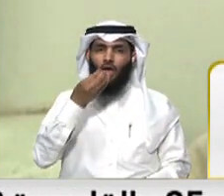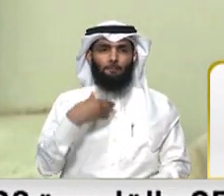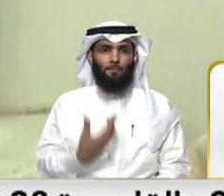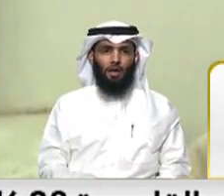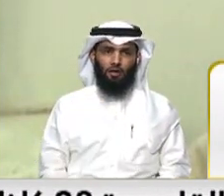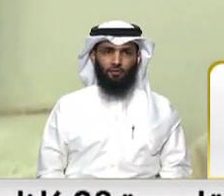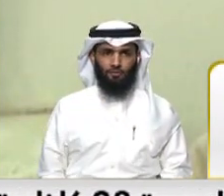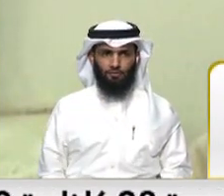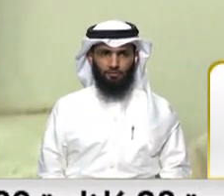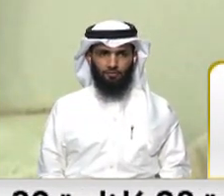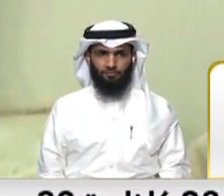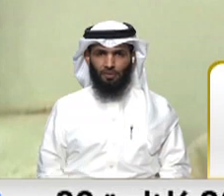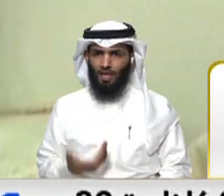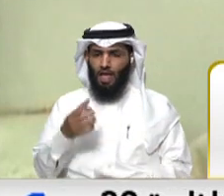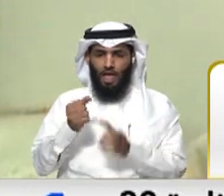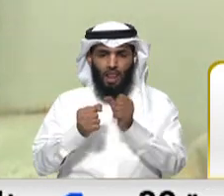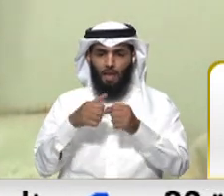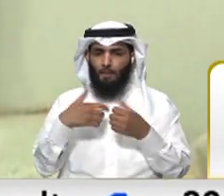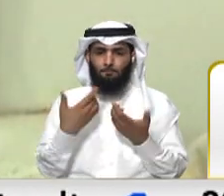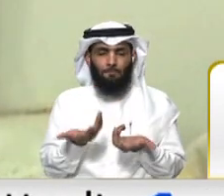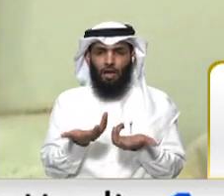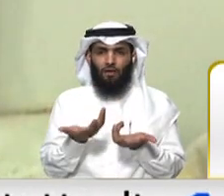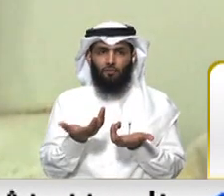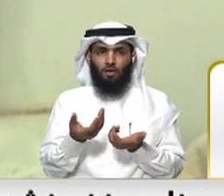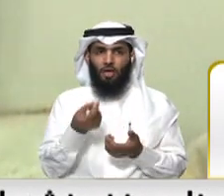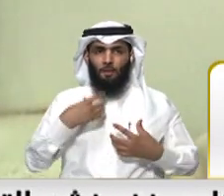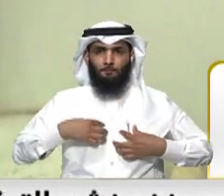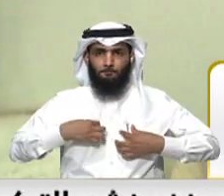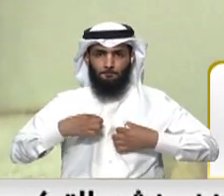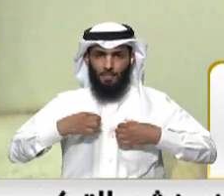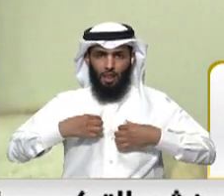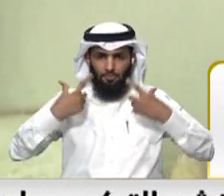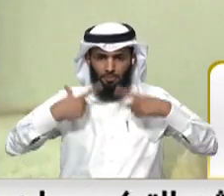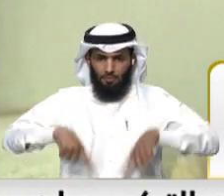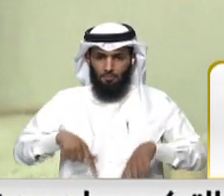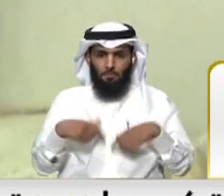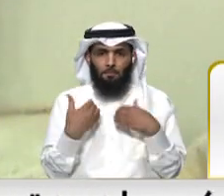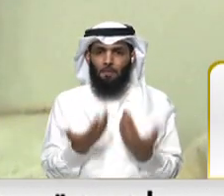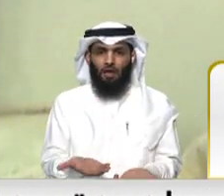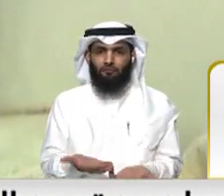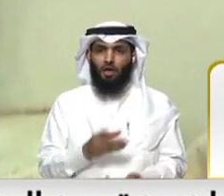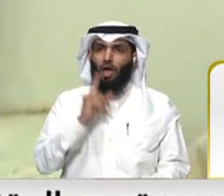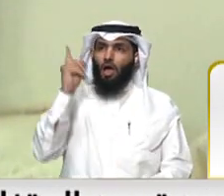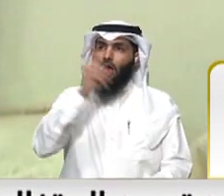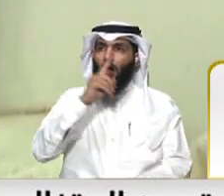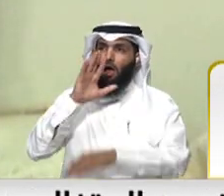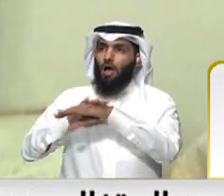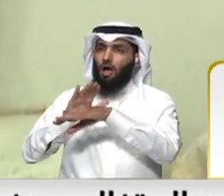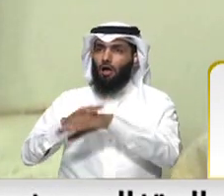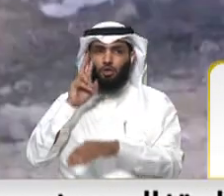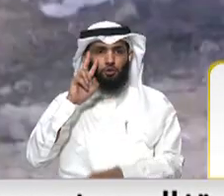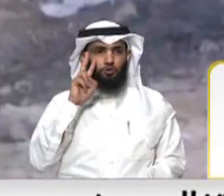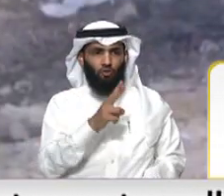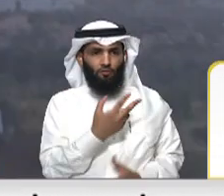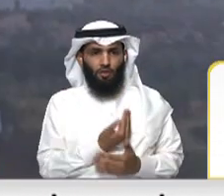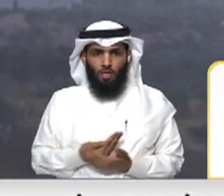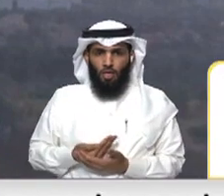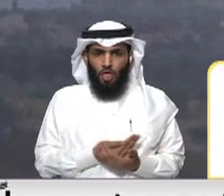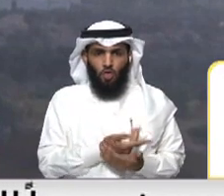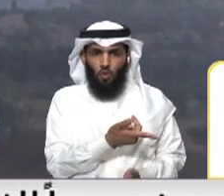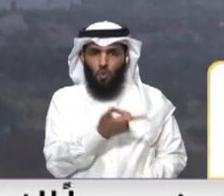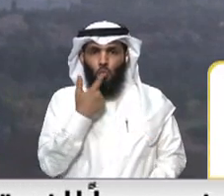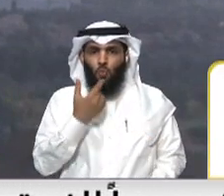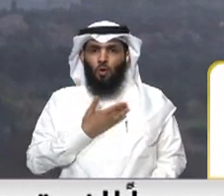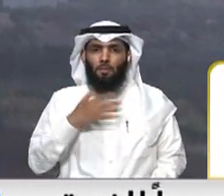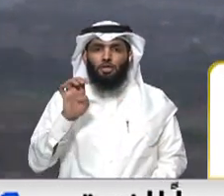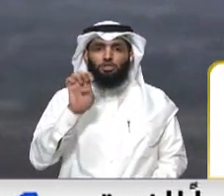انا اجيب حليب ولا تكسي ولا اواعي انا بناج دول العالم كلها تتفرج على بنت الطفله ذاك